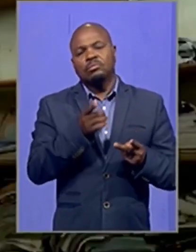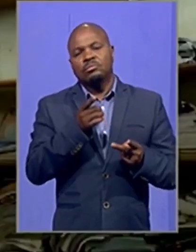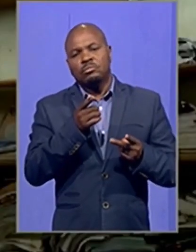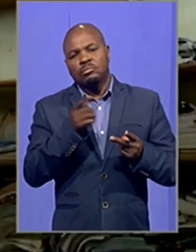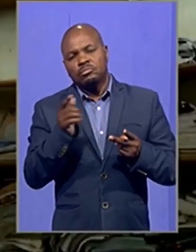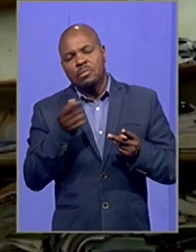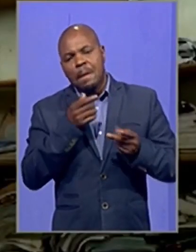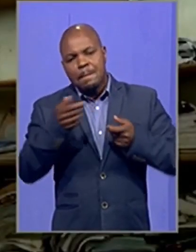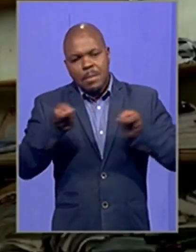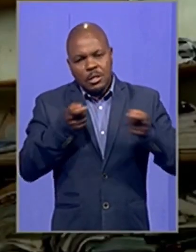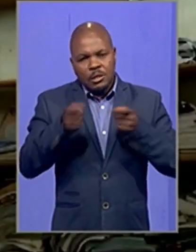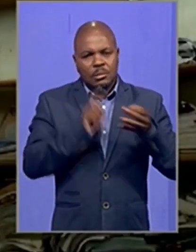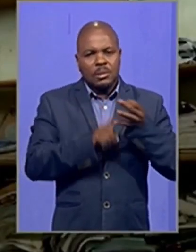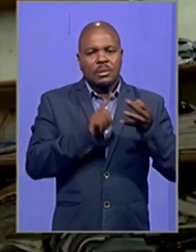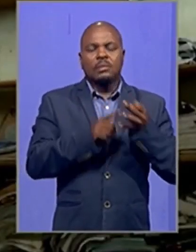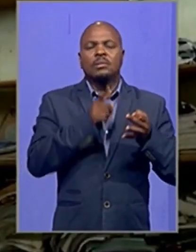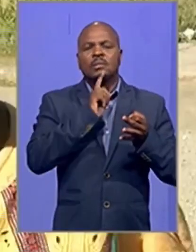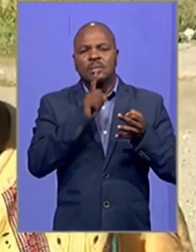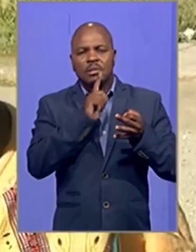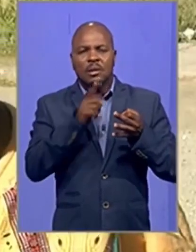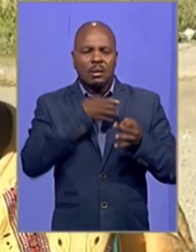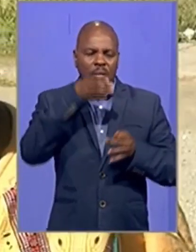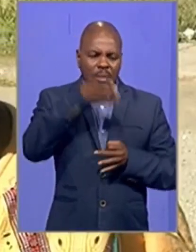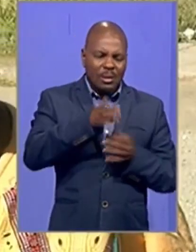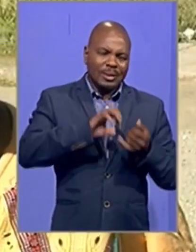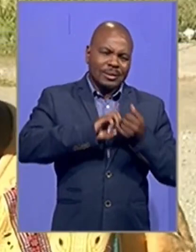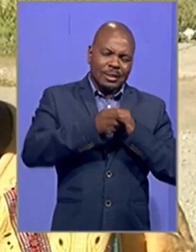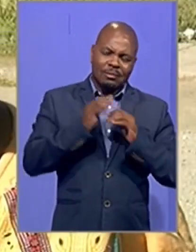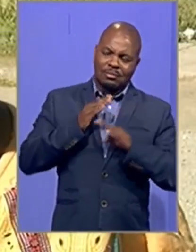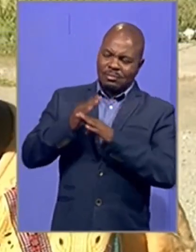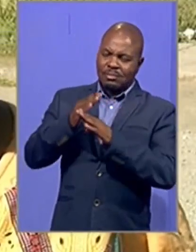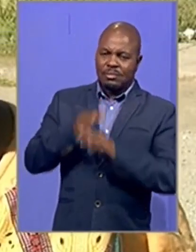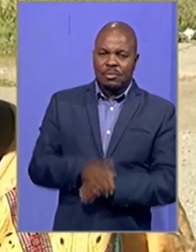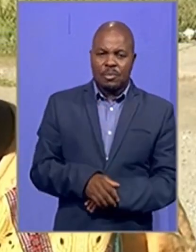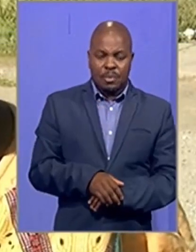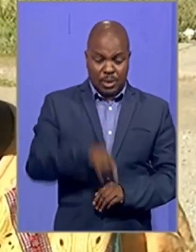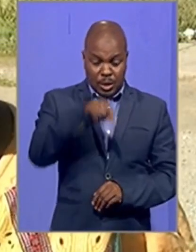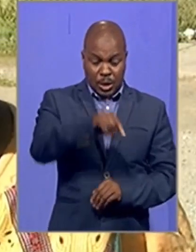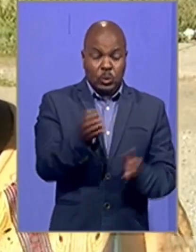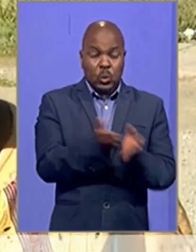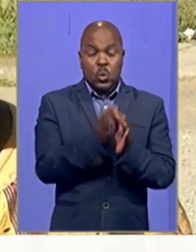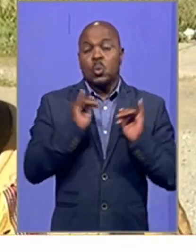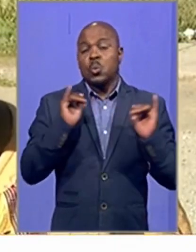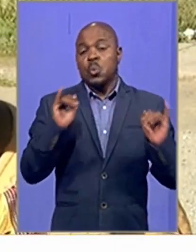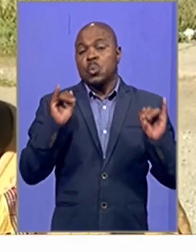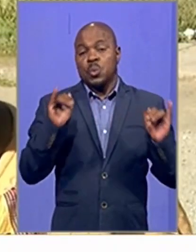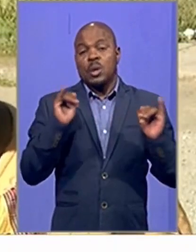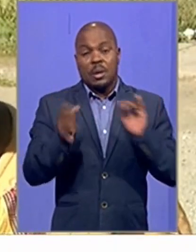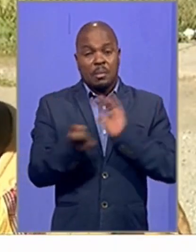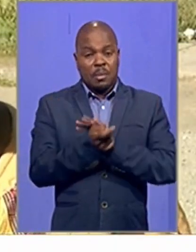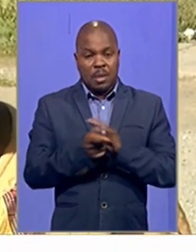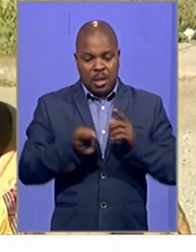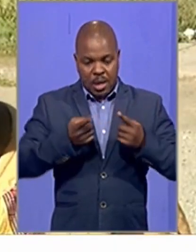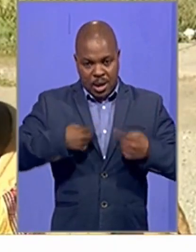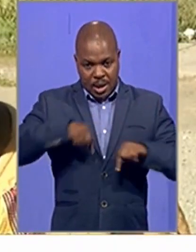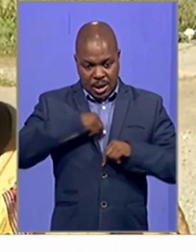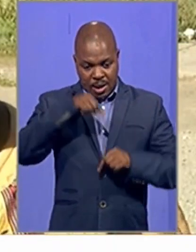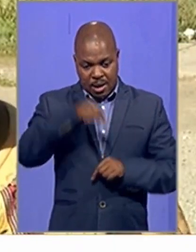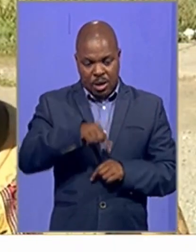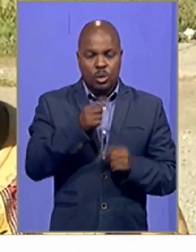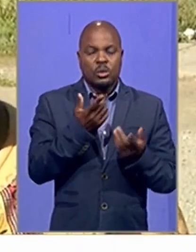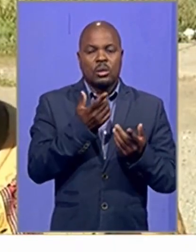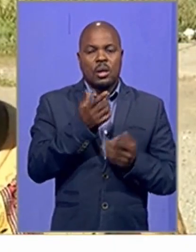ba ikentse kgokanyana phiri ho thibela boshodu bona. Crisis eo e re nang le ona sekolong, rona re le lekgotla la